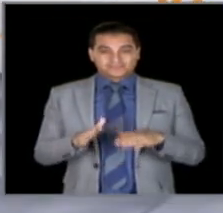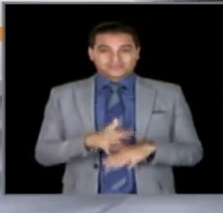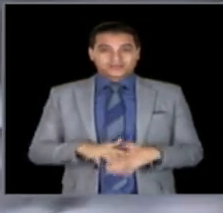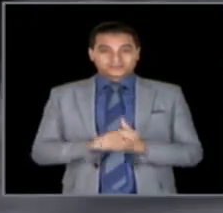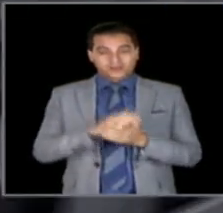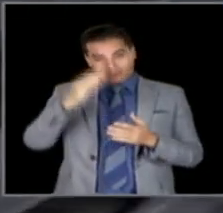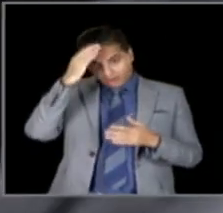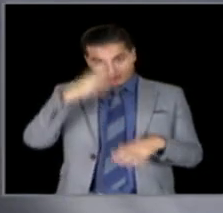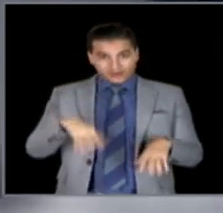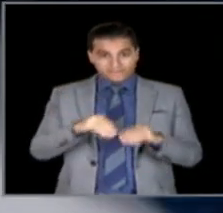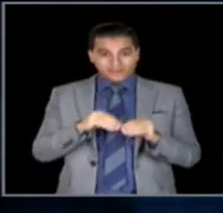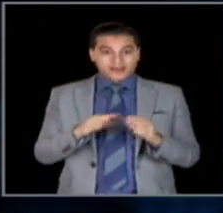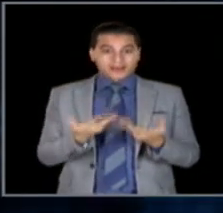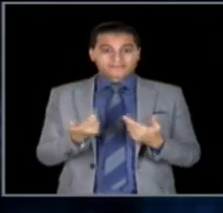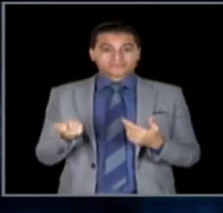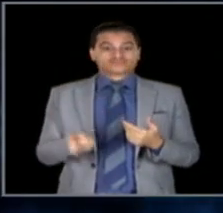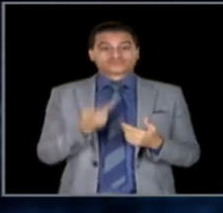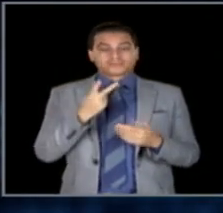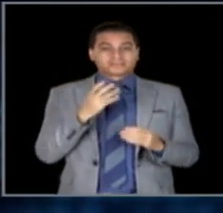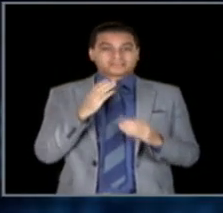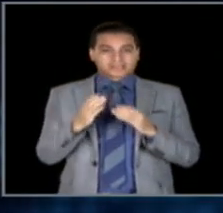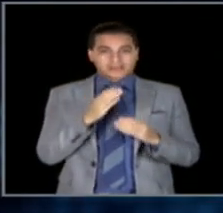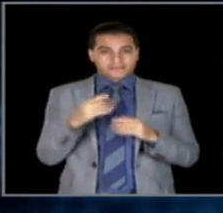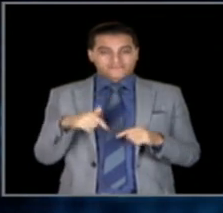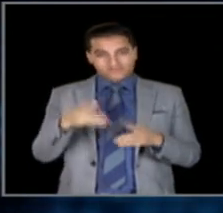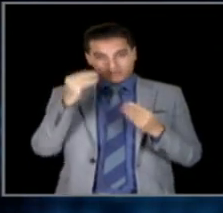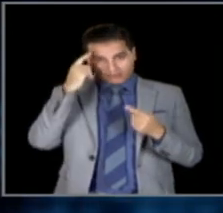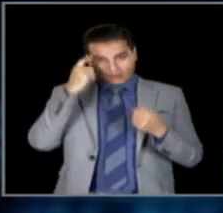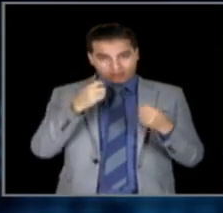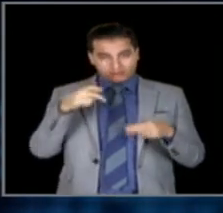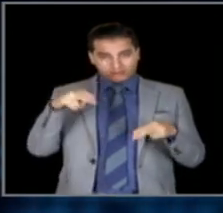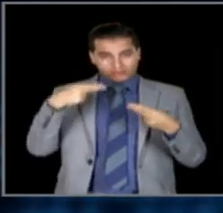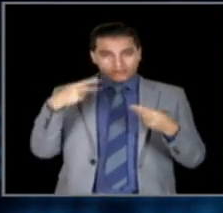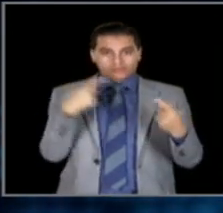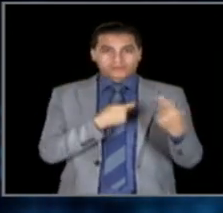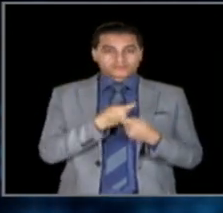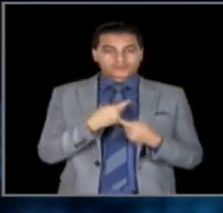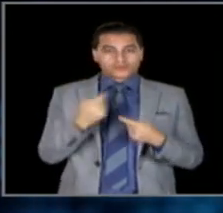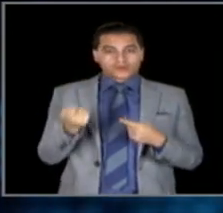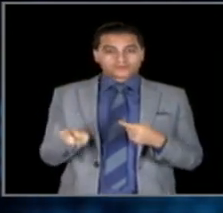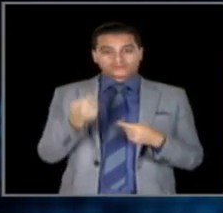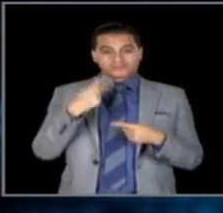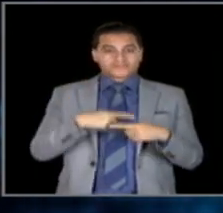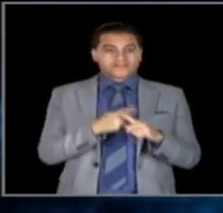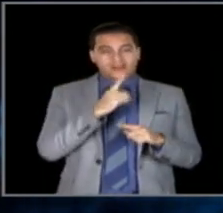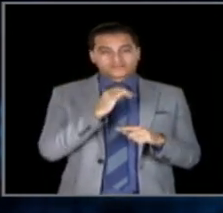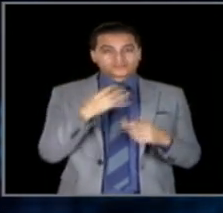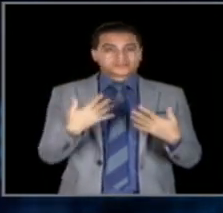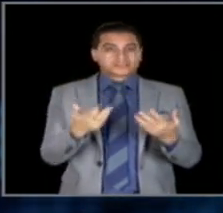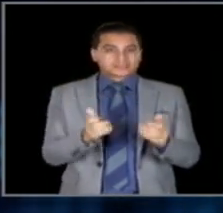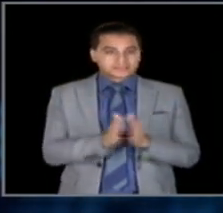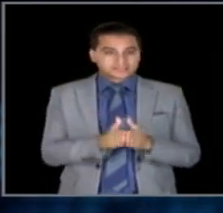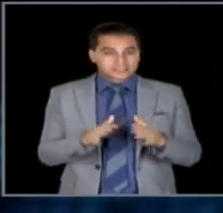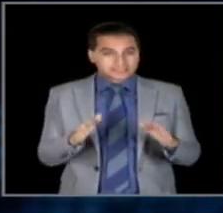وبكده أصحابنا العباقرة جمعوا 75 نقطة في فقرة تحت الضغط وضربات الجزاء، وكل نقطة ب